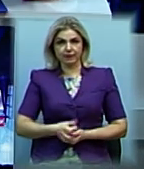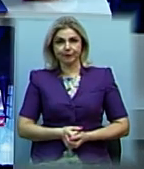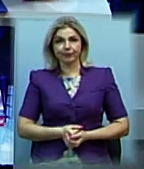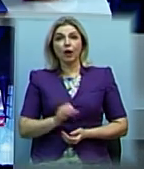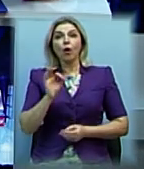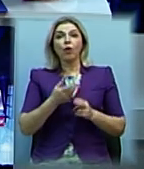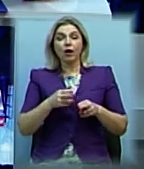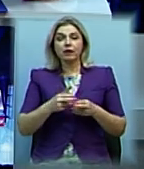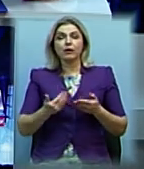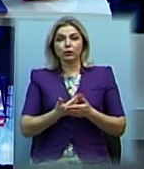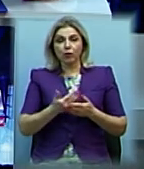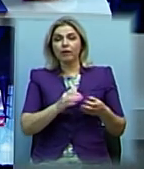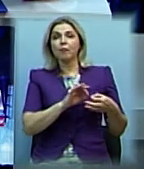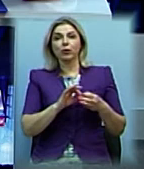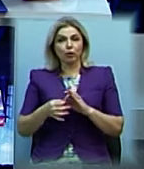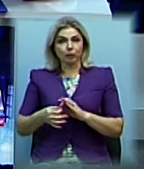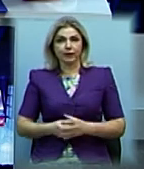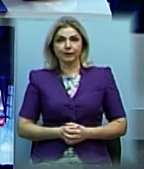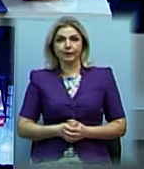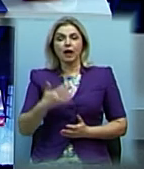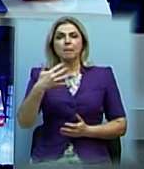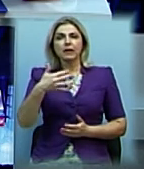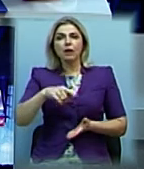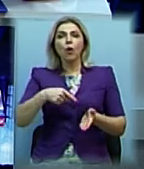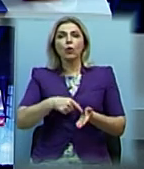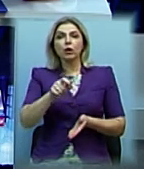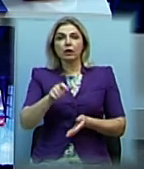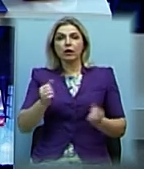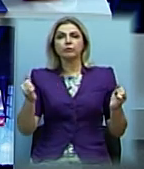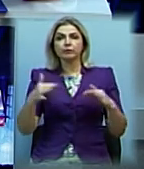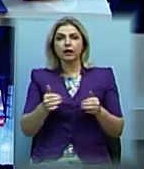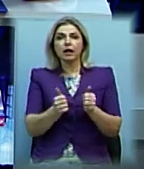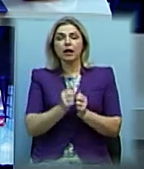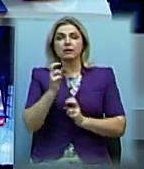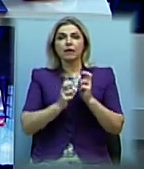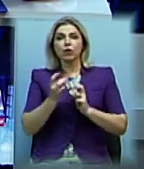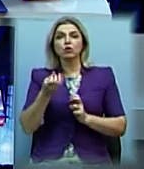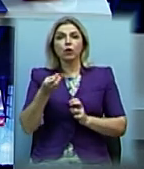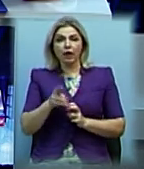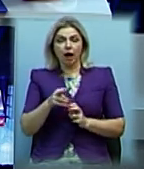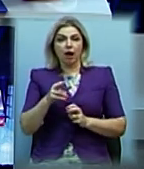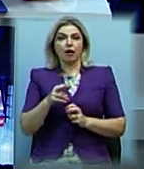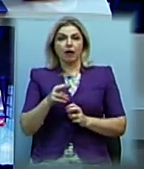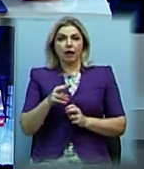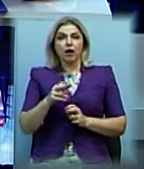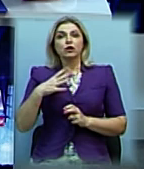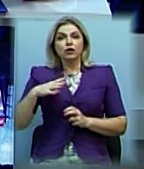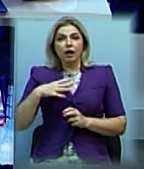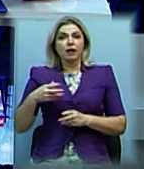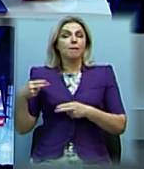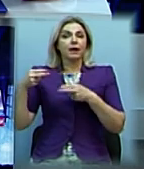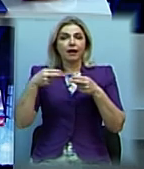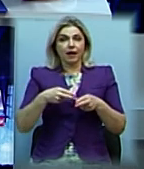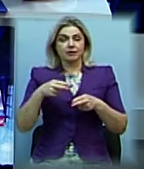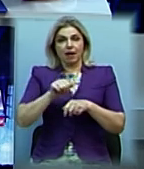Тож, про ці та інші події більш докладно. 50 городян зібрались під стінами заводу «Зоря Маршпроект». Чекали на приїзд